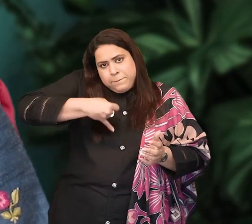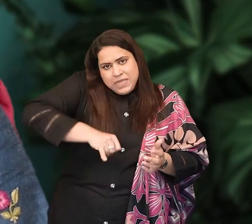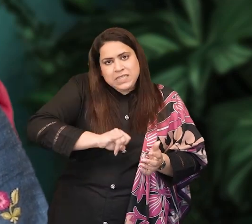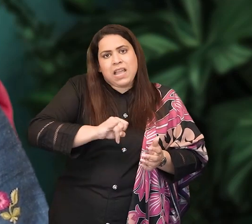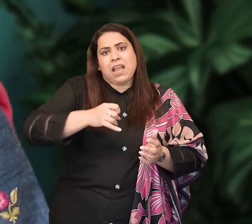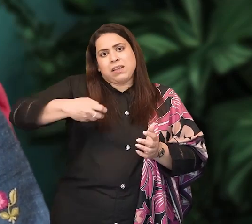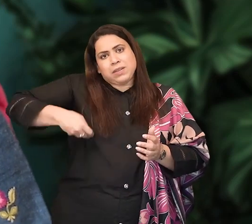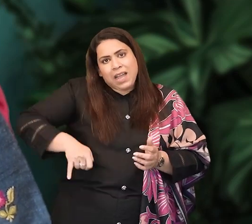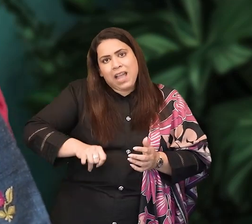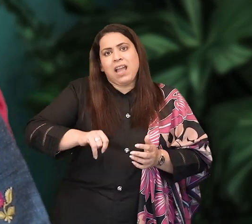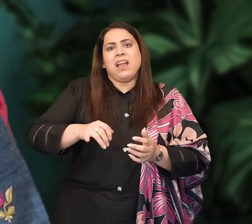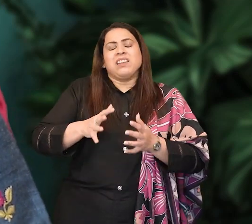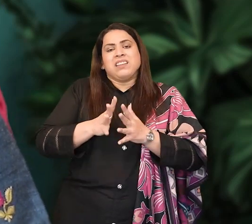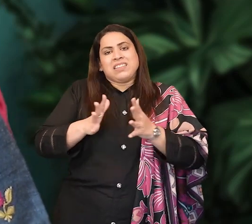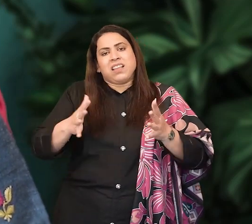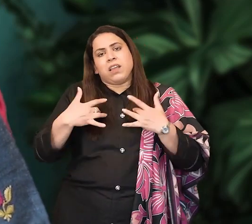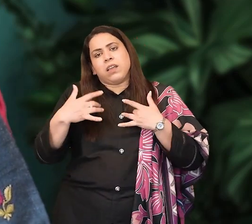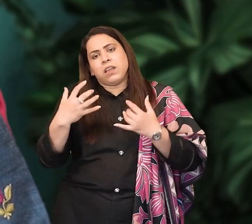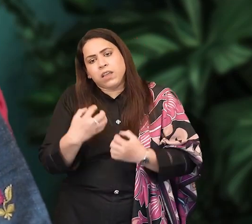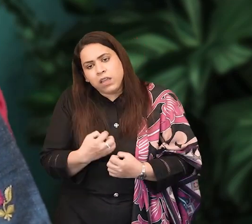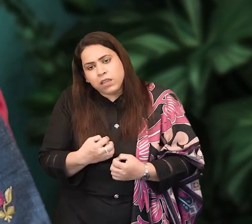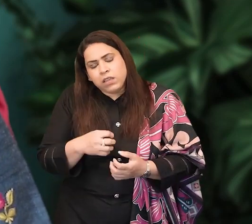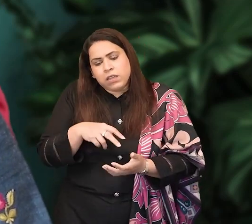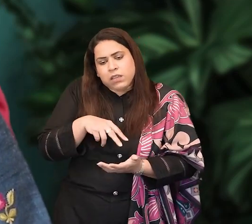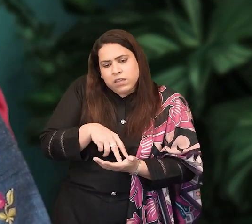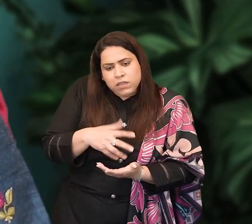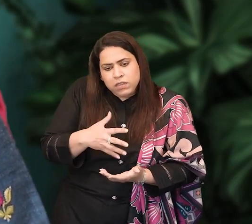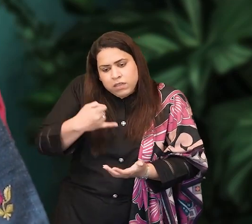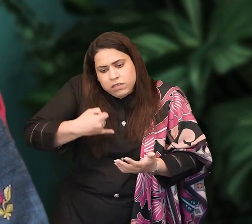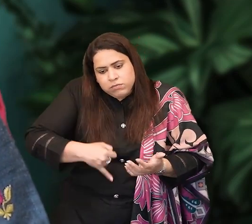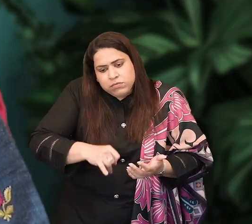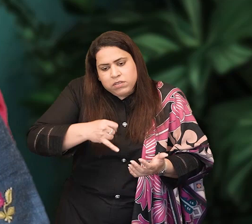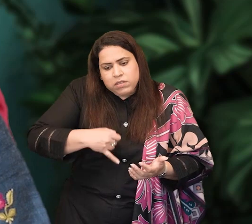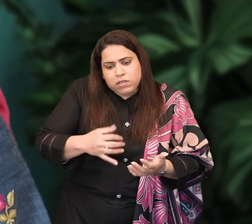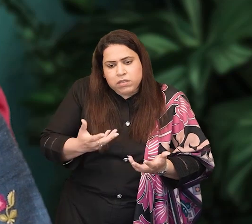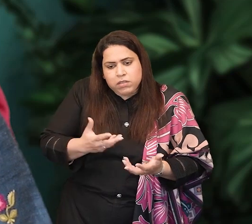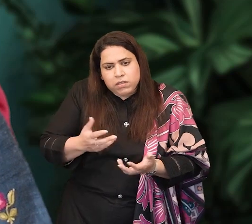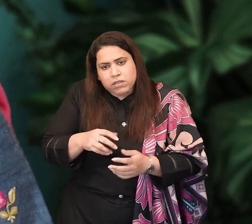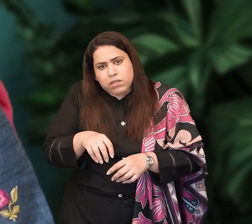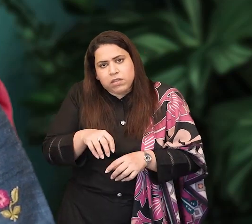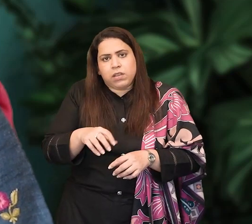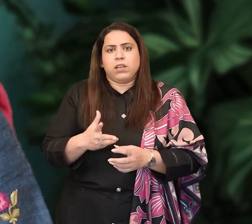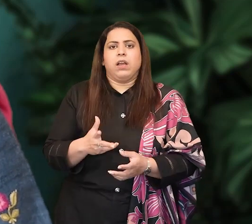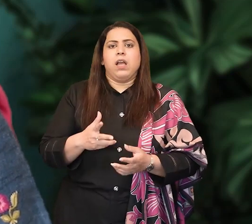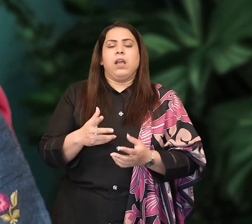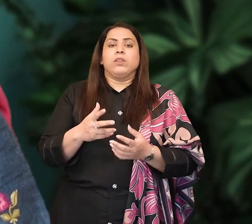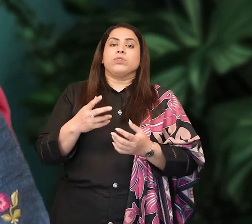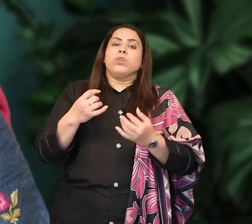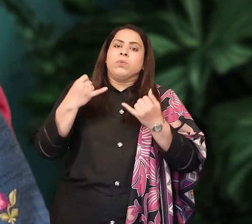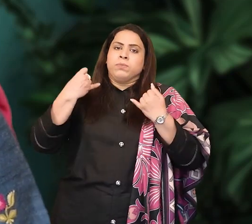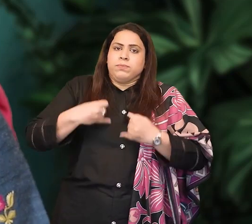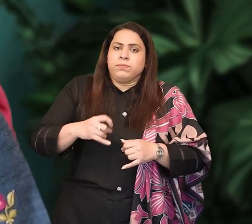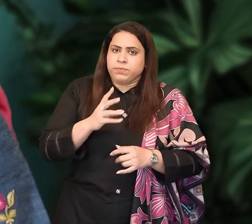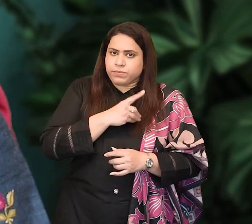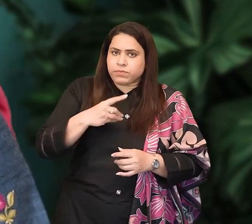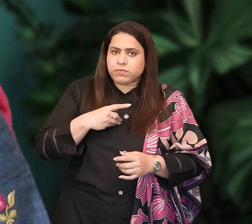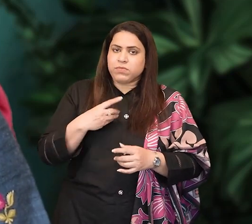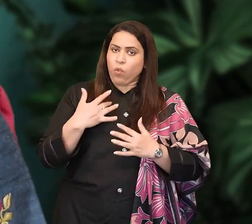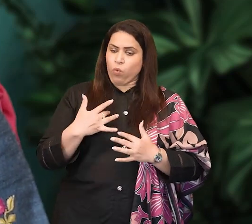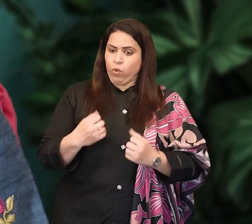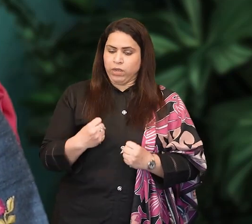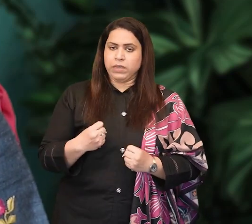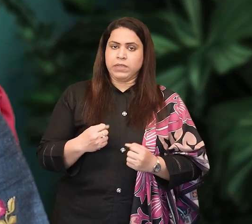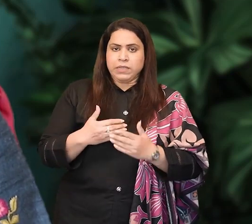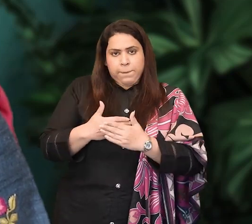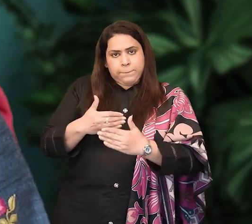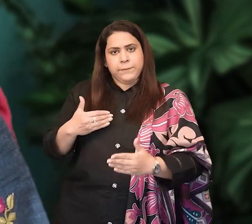रहा, आपकी मसल वीकनेस इतनी ज़्यादा हो गई कि आप बेड से उठ नहीं सकते, आप खुद से कोई काम कर नहीं सकते। लिहाजा आप फिजियोथेरेपी के थ्रू अपने आप को उस